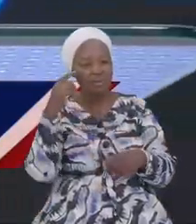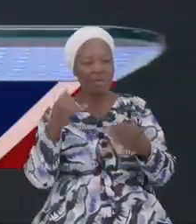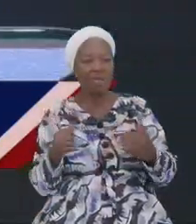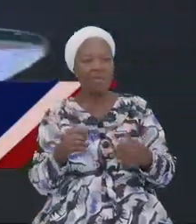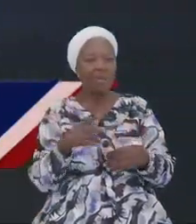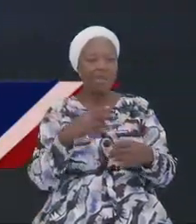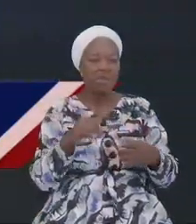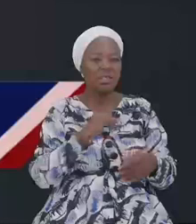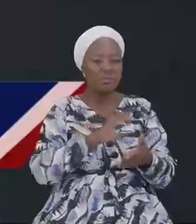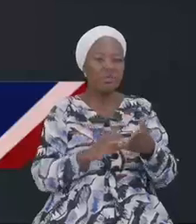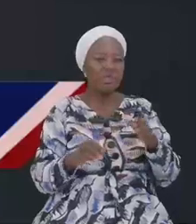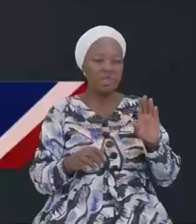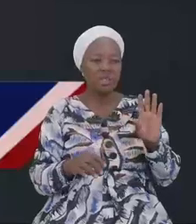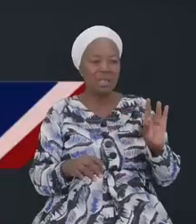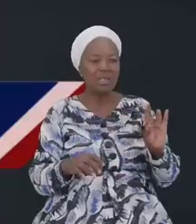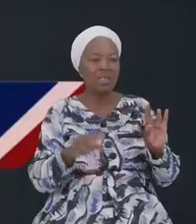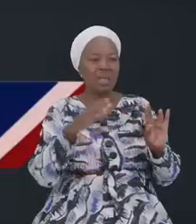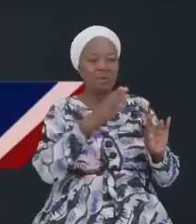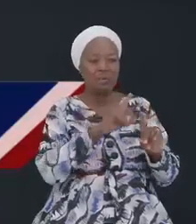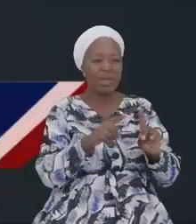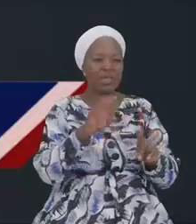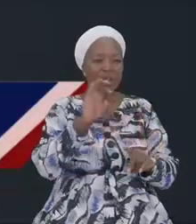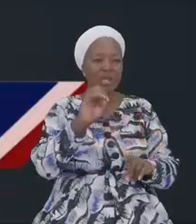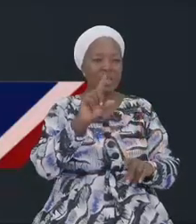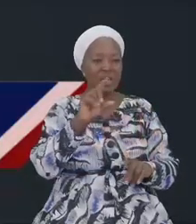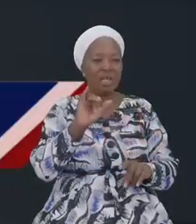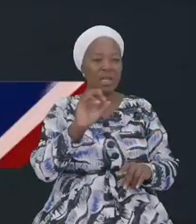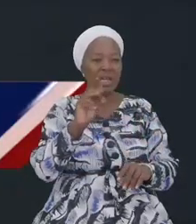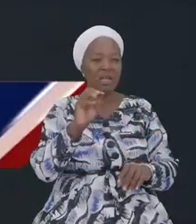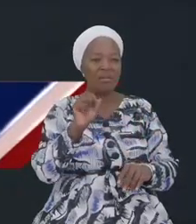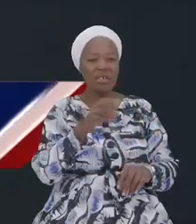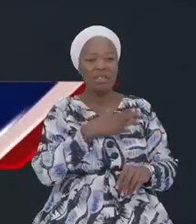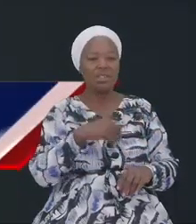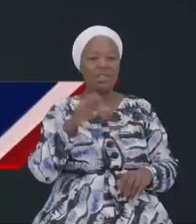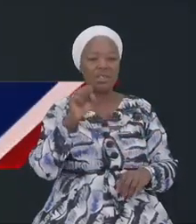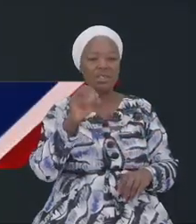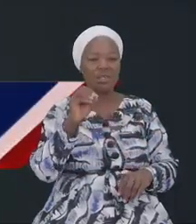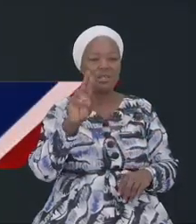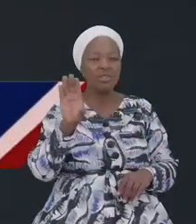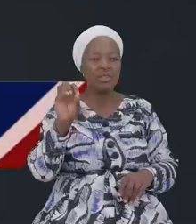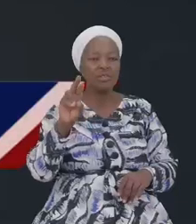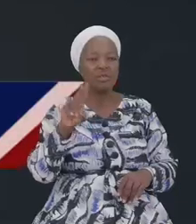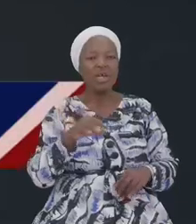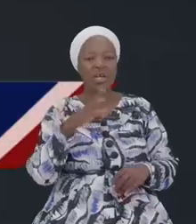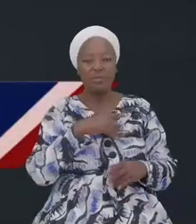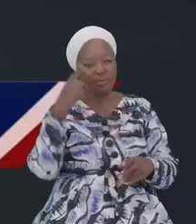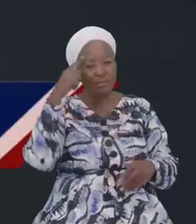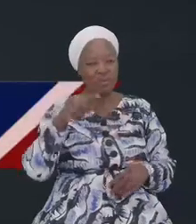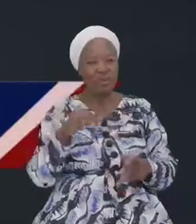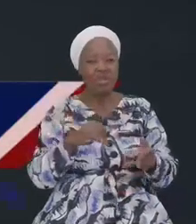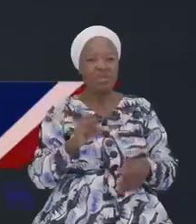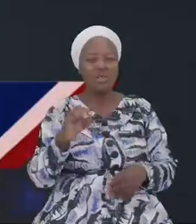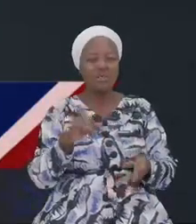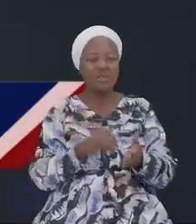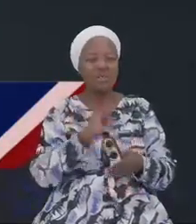Élimas, le magicien, car c'est ce que signifie son nom, leur faisait opposition. Vous savez, il y a